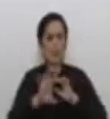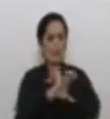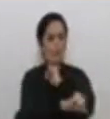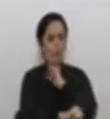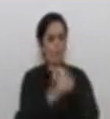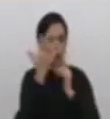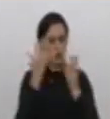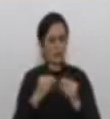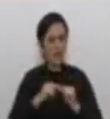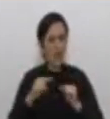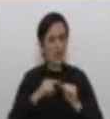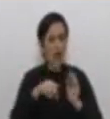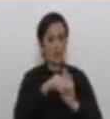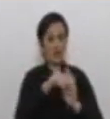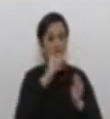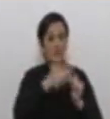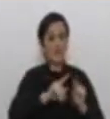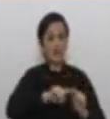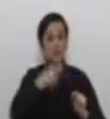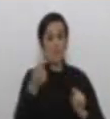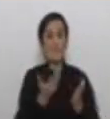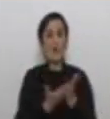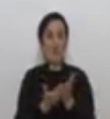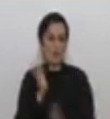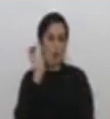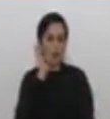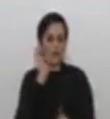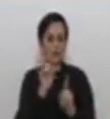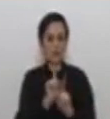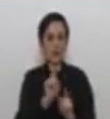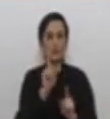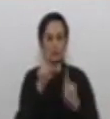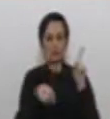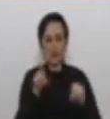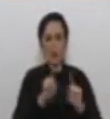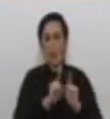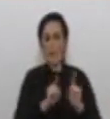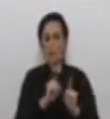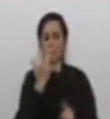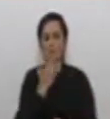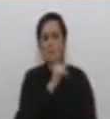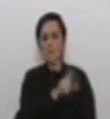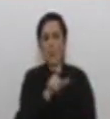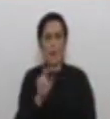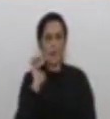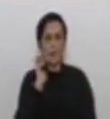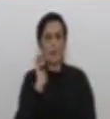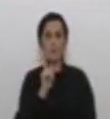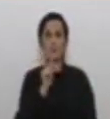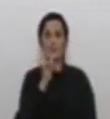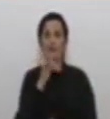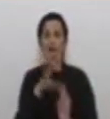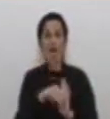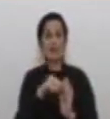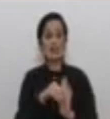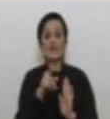განმავლობაში, არჩევნების დამთავრების შემდეგ. Მაგალითად, მოვისმინეთ ასეთი განცხადება ზოგიერთი ოპოზიციონერი პოლიტიკოსისგან, რომ თითქოს არჩევნები არ